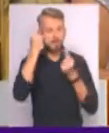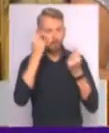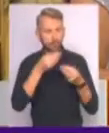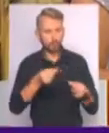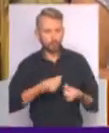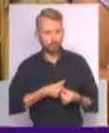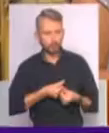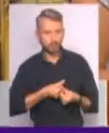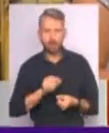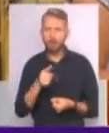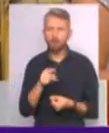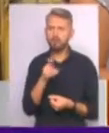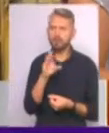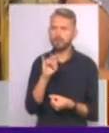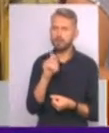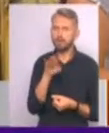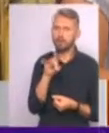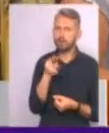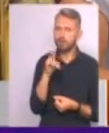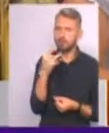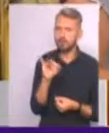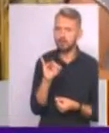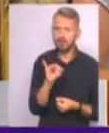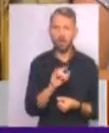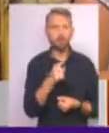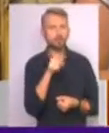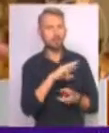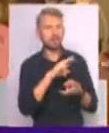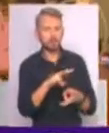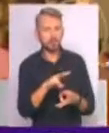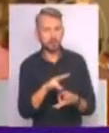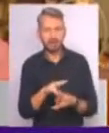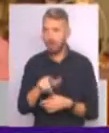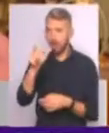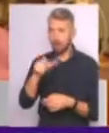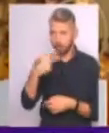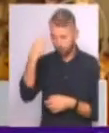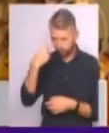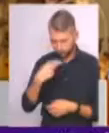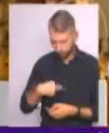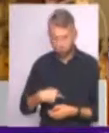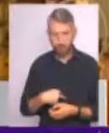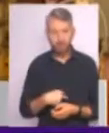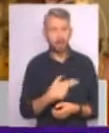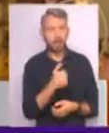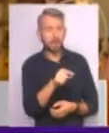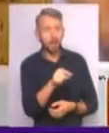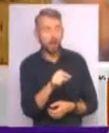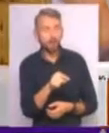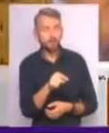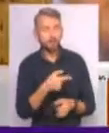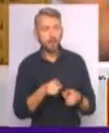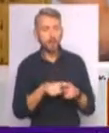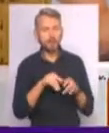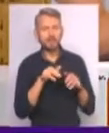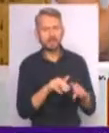А чому психотропні? Що вони дають? Что они влияют, що людина дивиться на себе, каже, я і так гарний, чи ні? І за счет вот этого действия,